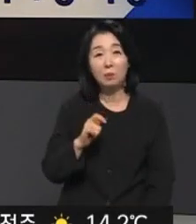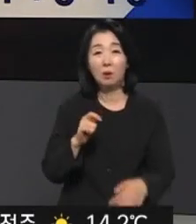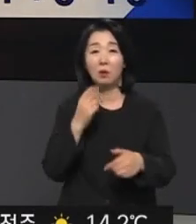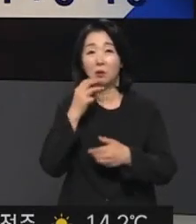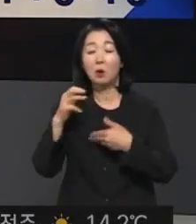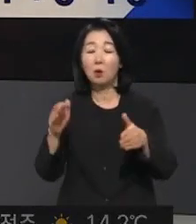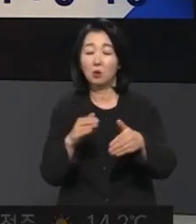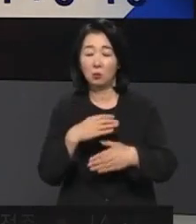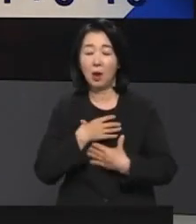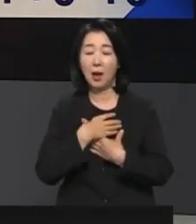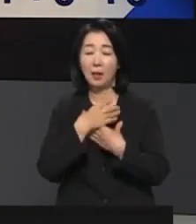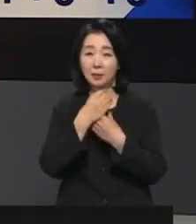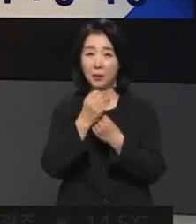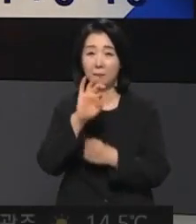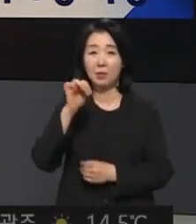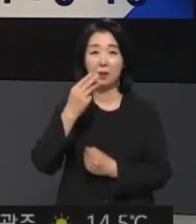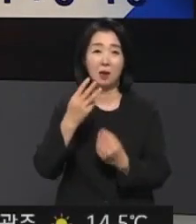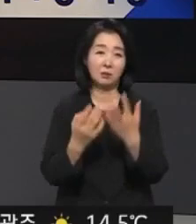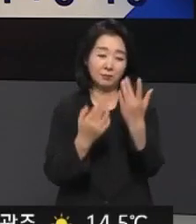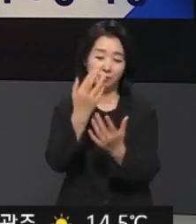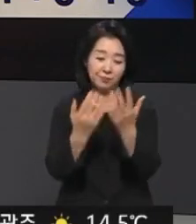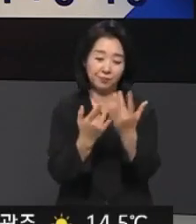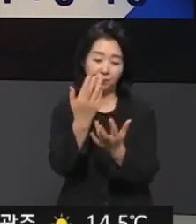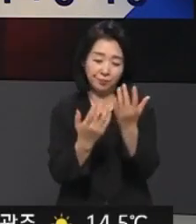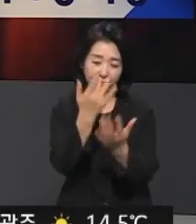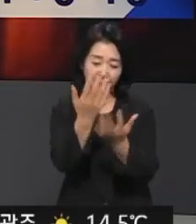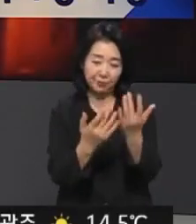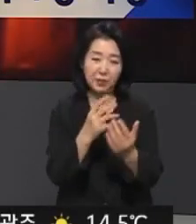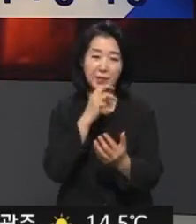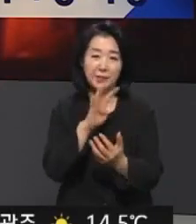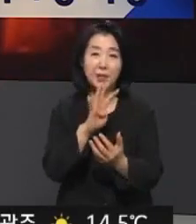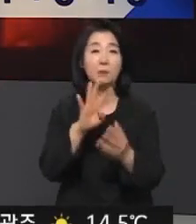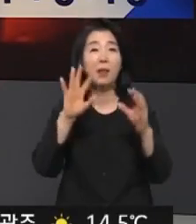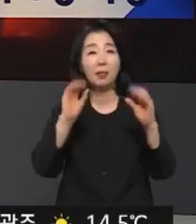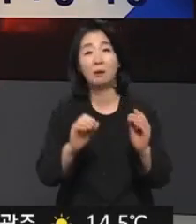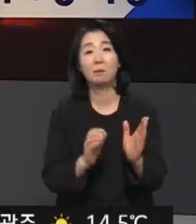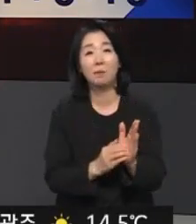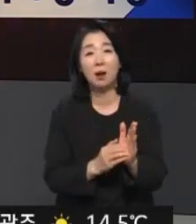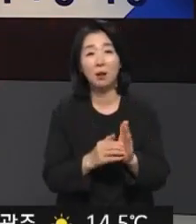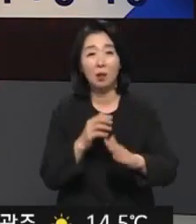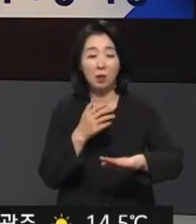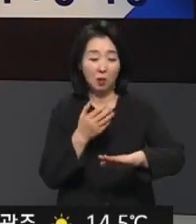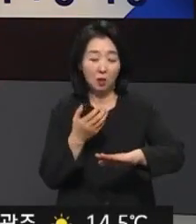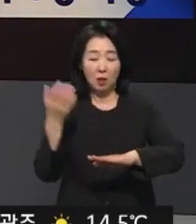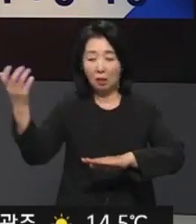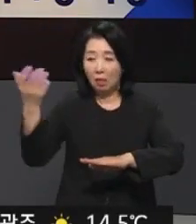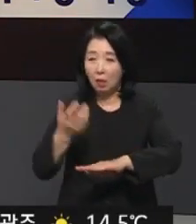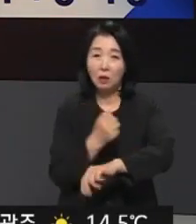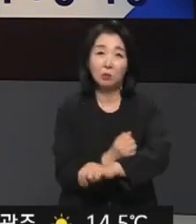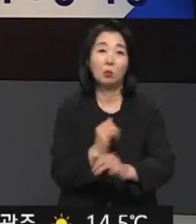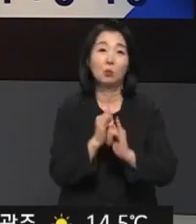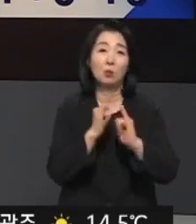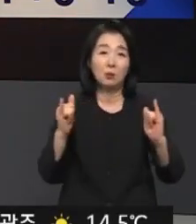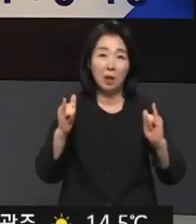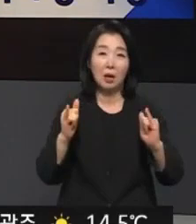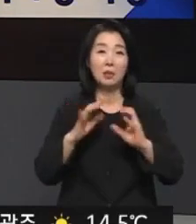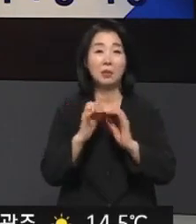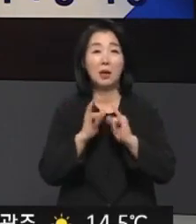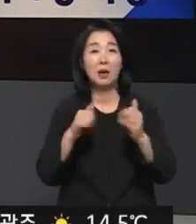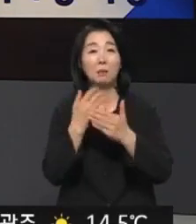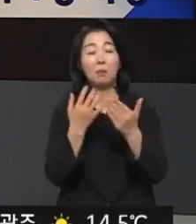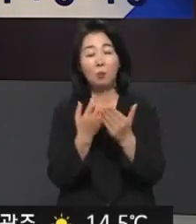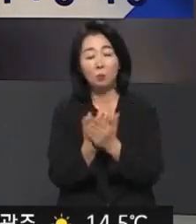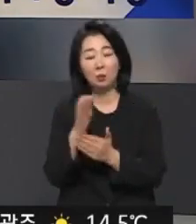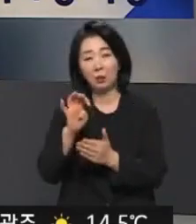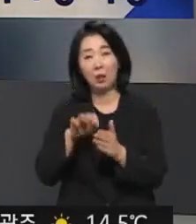빌라에서 불이 났습니다. 불은 40분 만에 꺼졌고 외국인 노동자 등 40명 가까운 주민들도 대피를 했지만요. 이 나이지리아